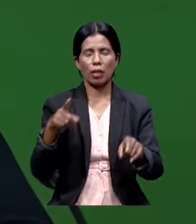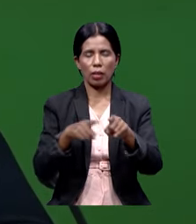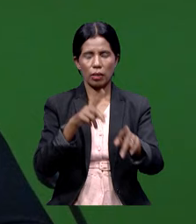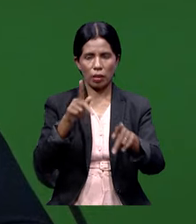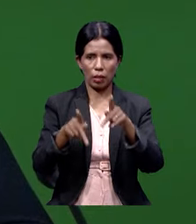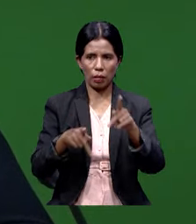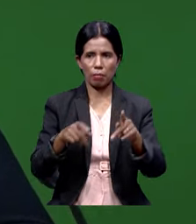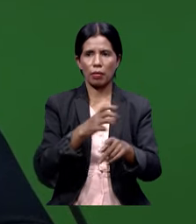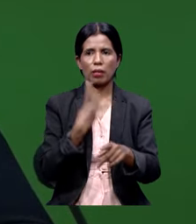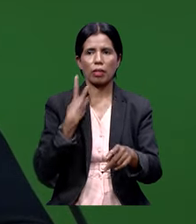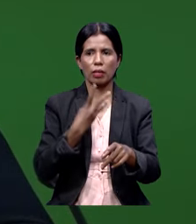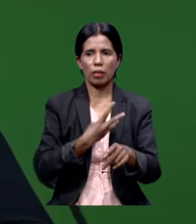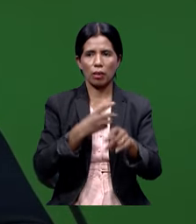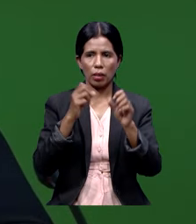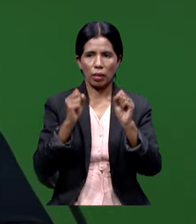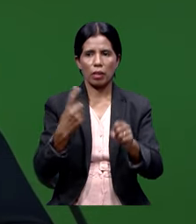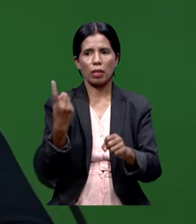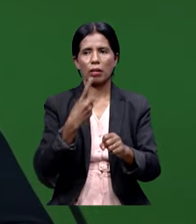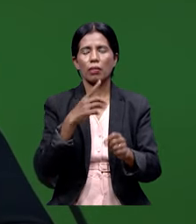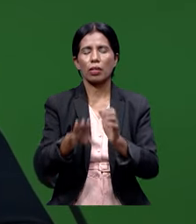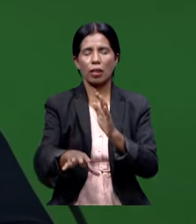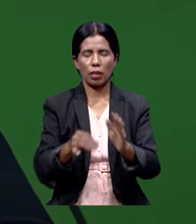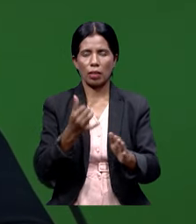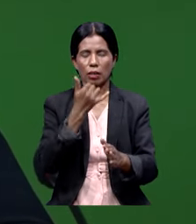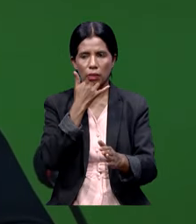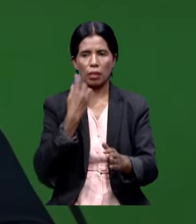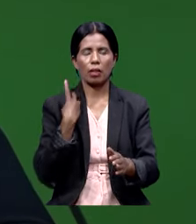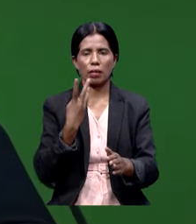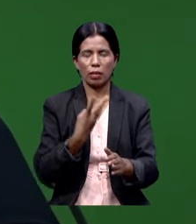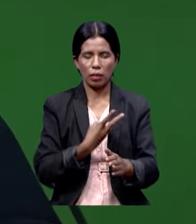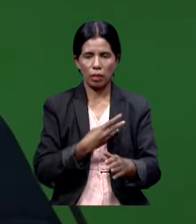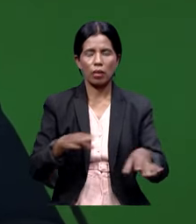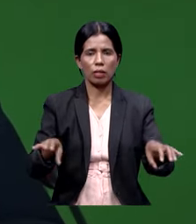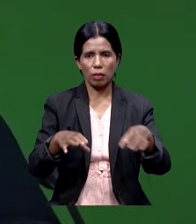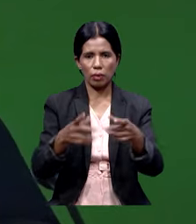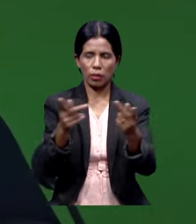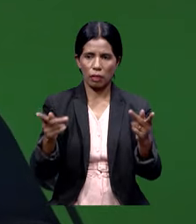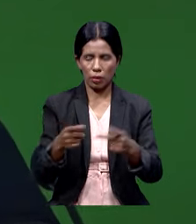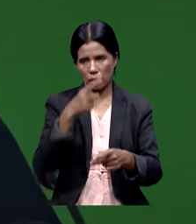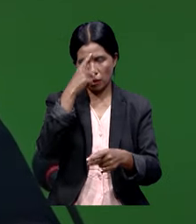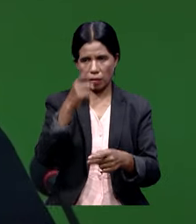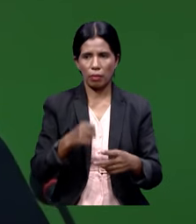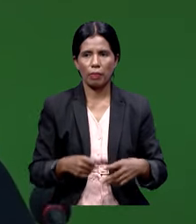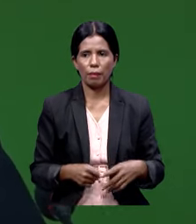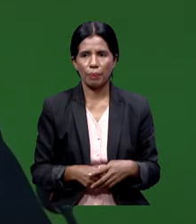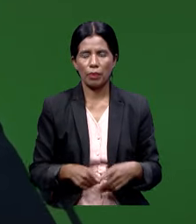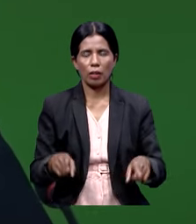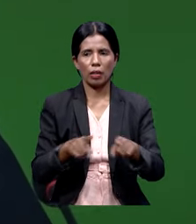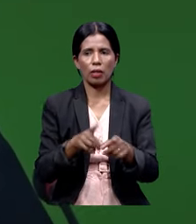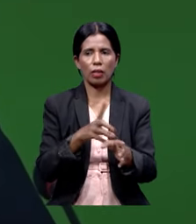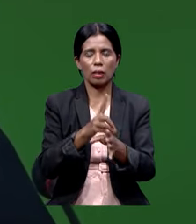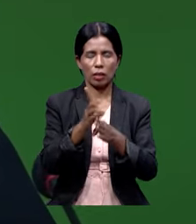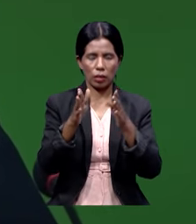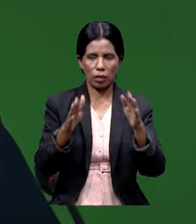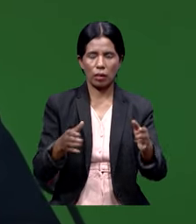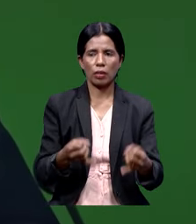beli kena petit sempre etap maksalan ia dalam klar tamba nema ke anisa divisi di masing uye